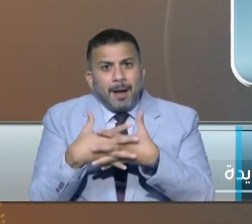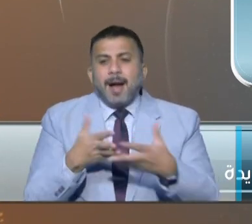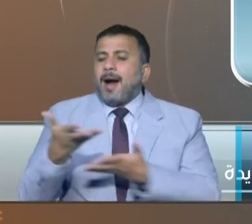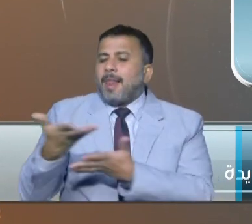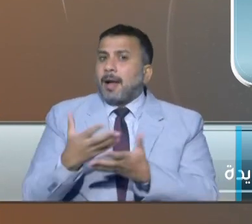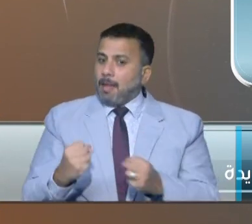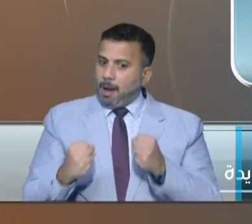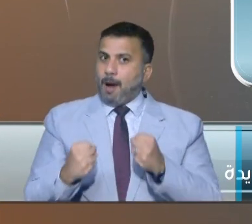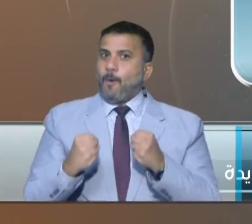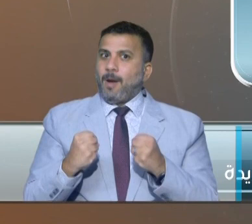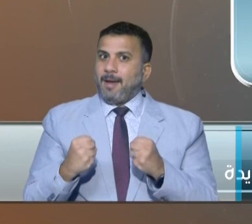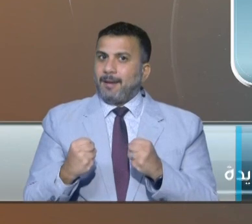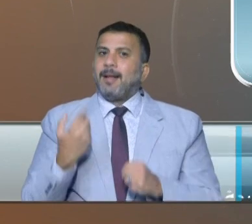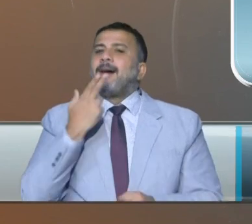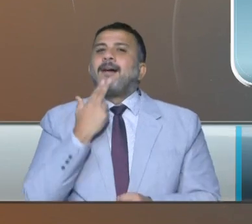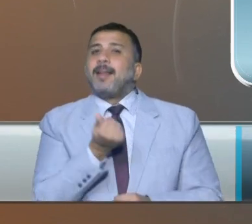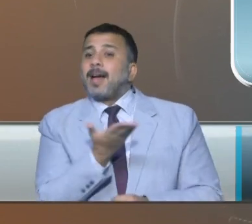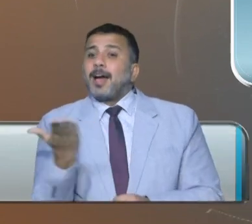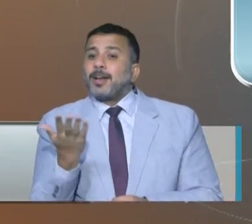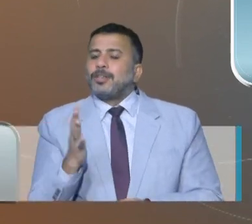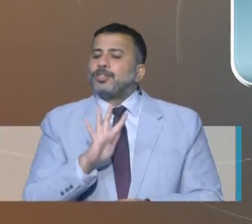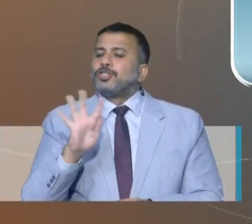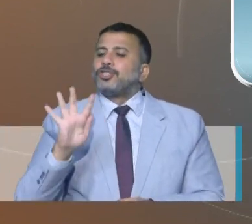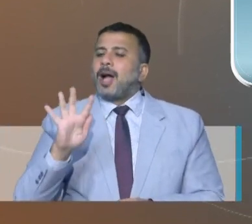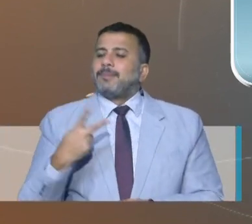علاقات متينه لما فيه الخير لشعبيهما